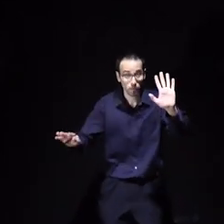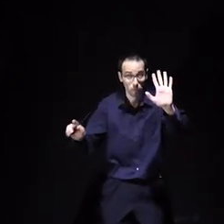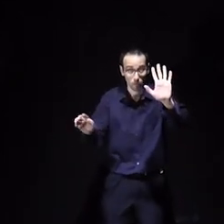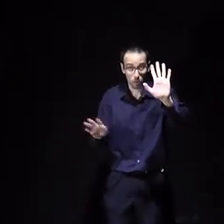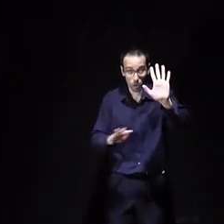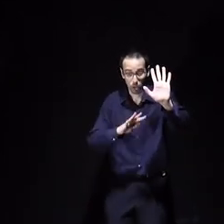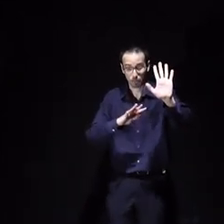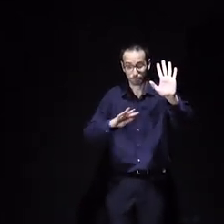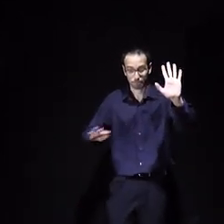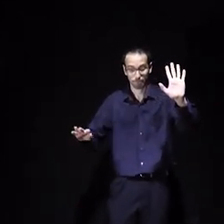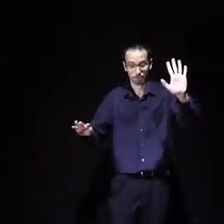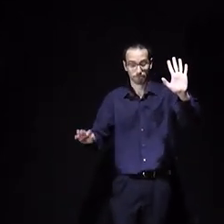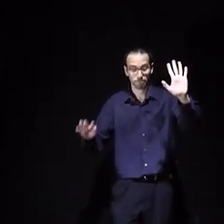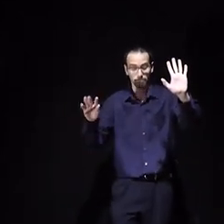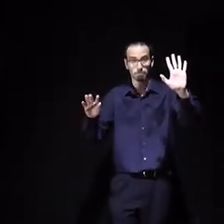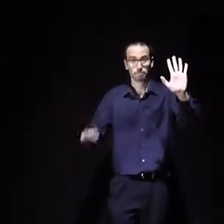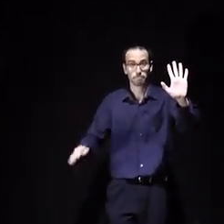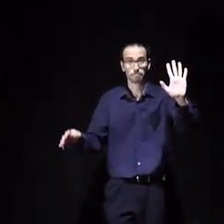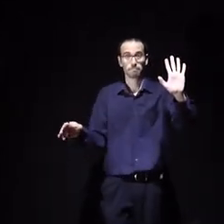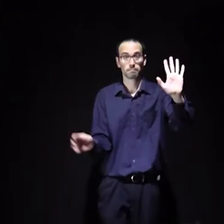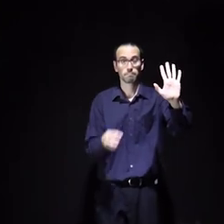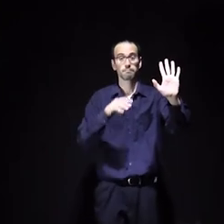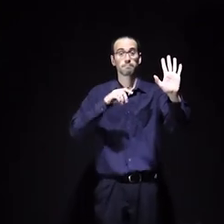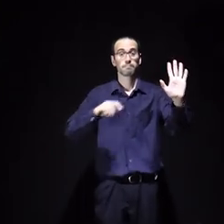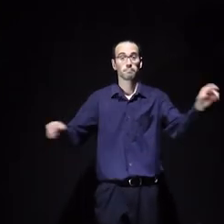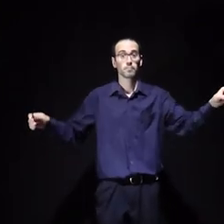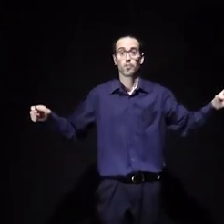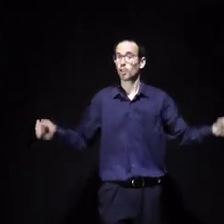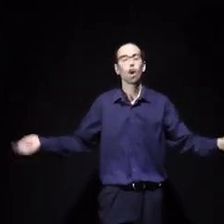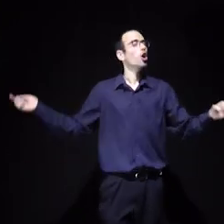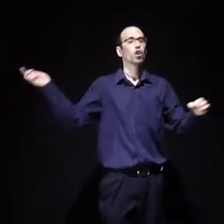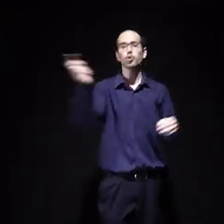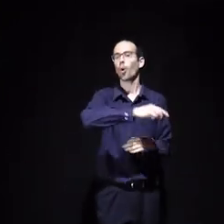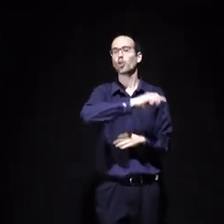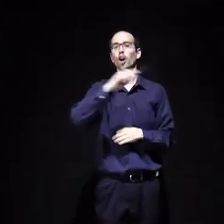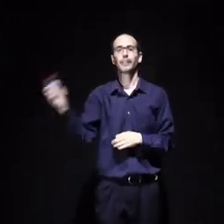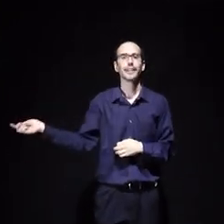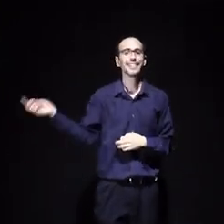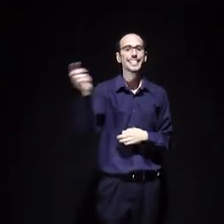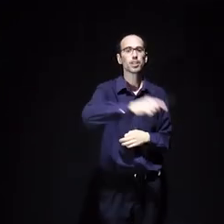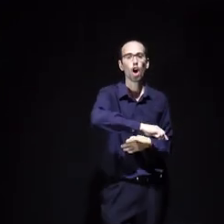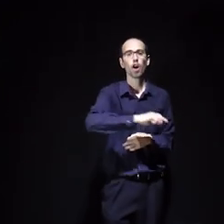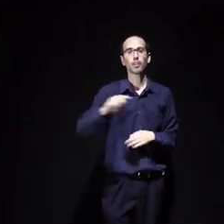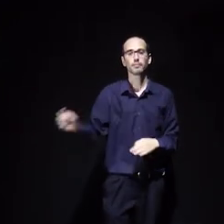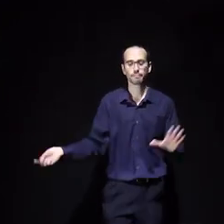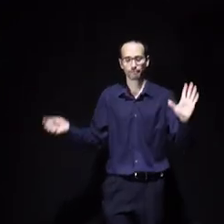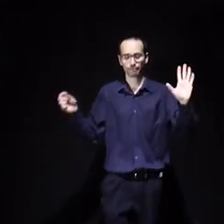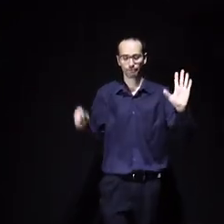Sol.